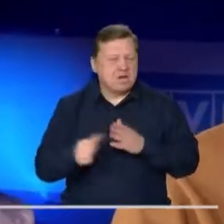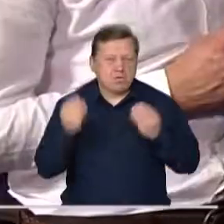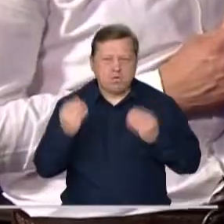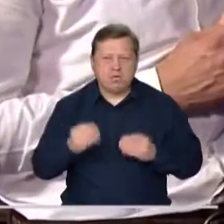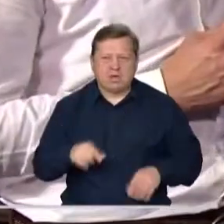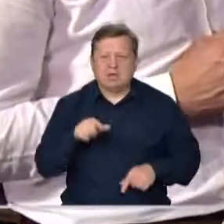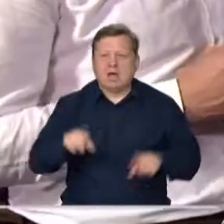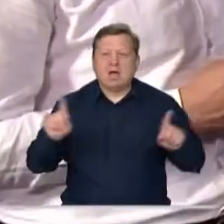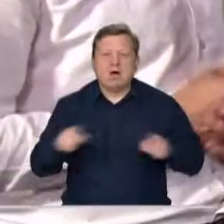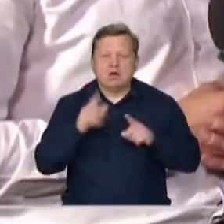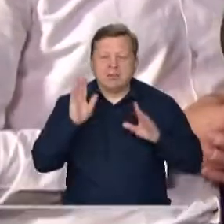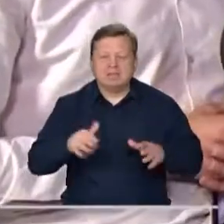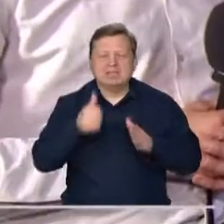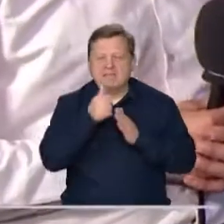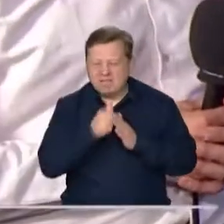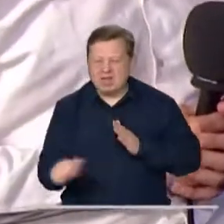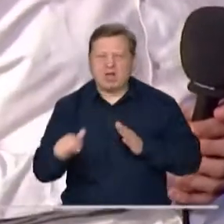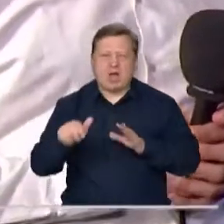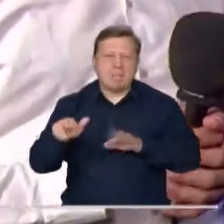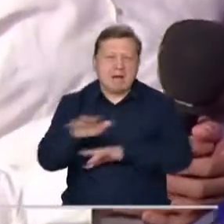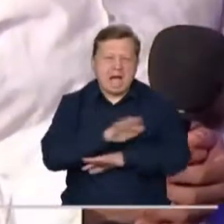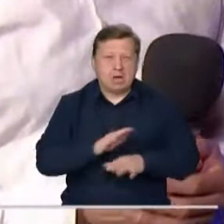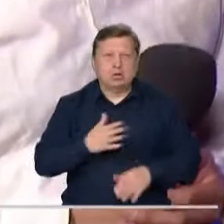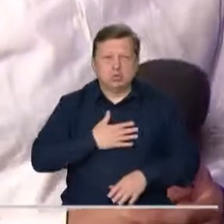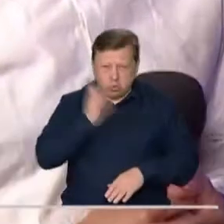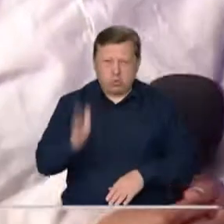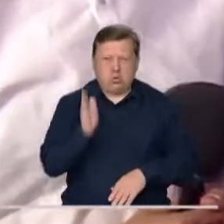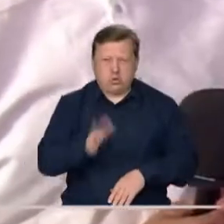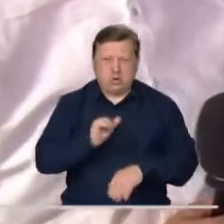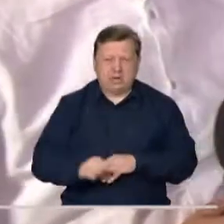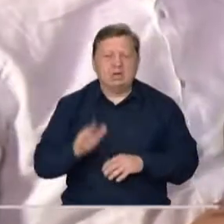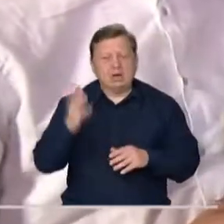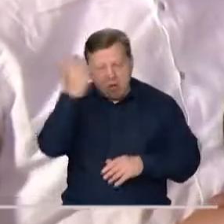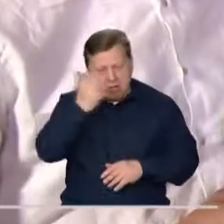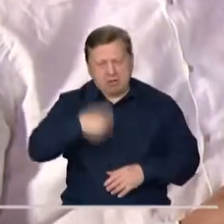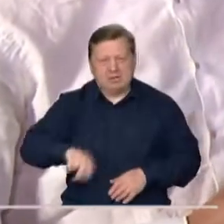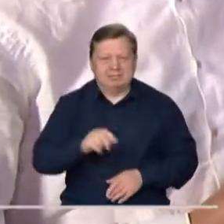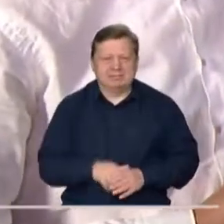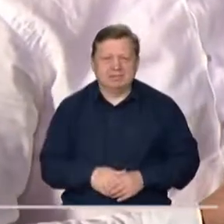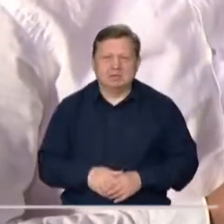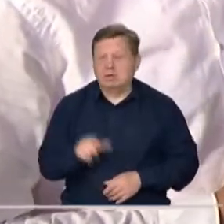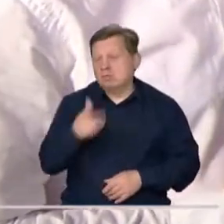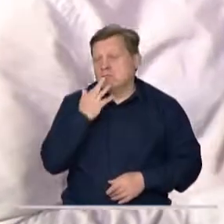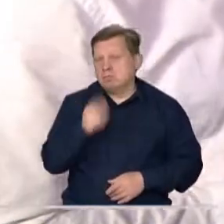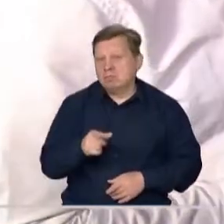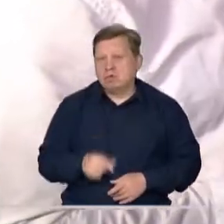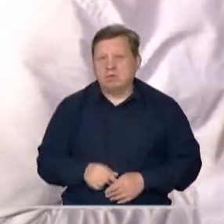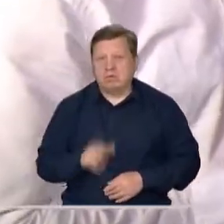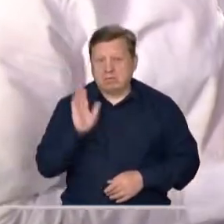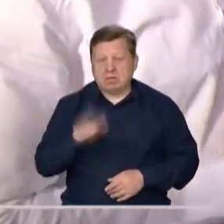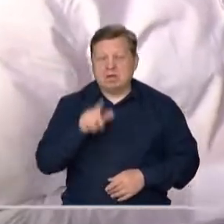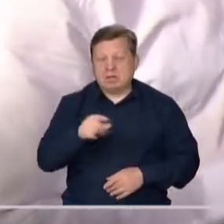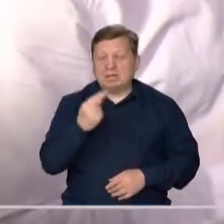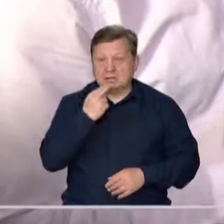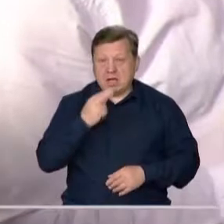będzie wyjątkowy, magiczny, już to czujemy, naprawdę. Oglądajcie nas. Tak. Powiedziałeś o tym, że będziesz w jury